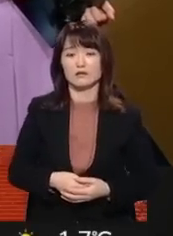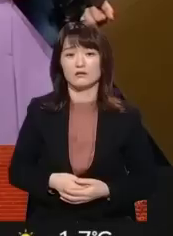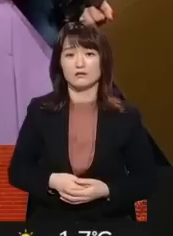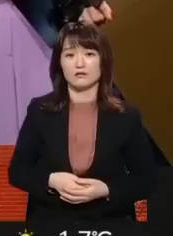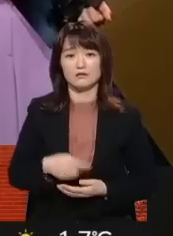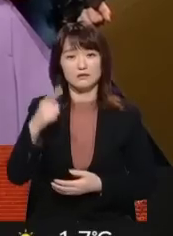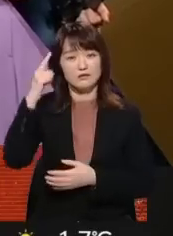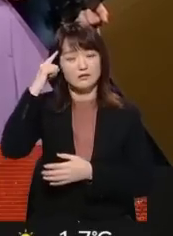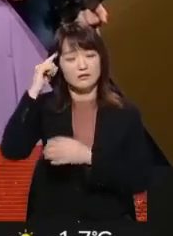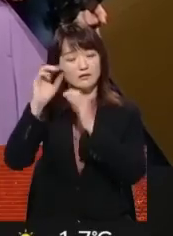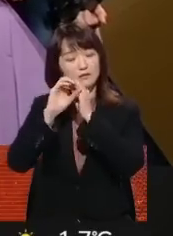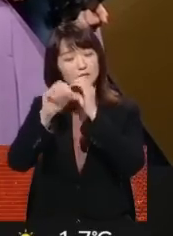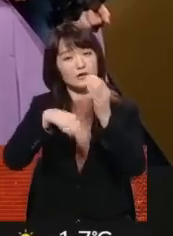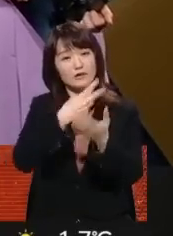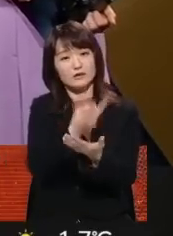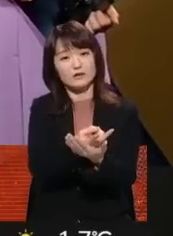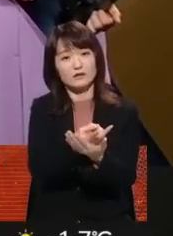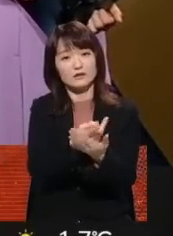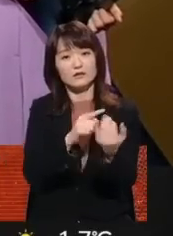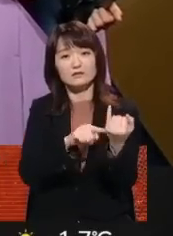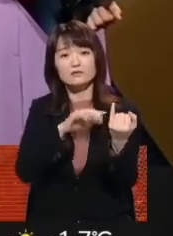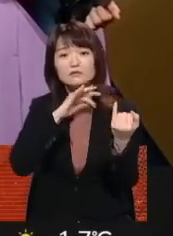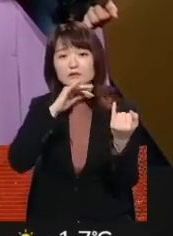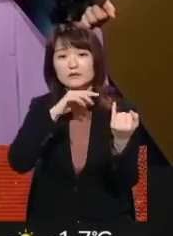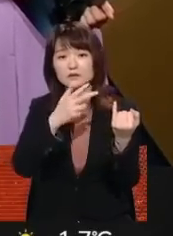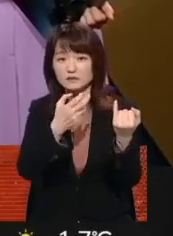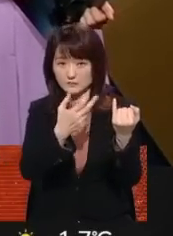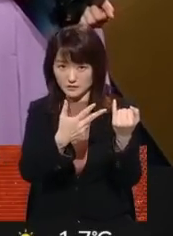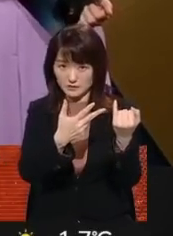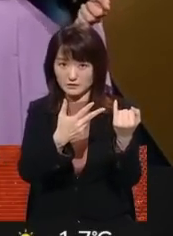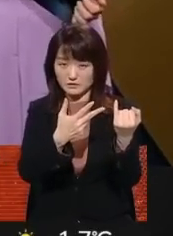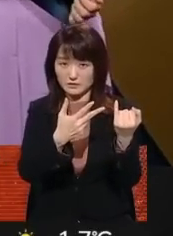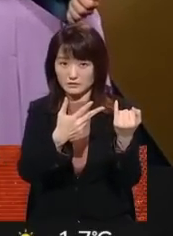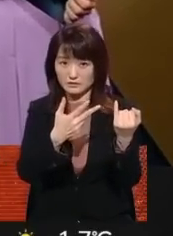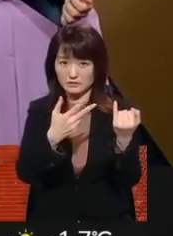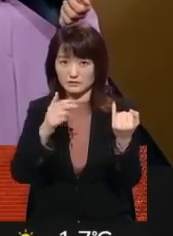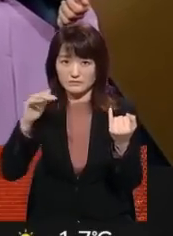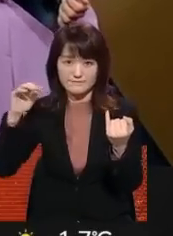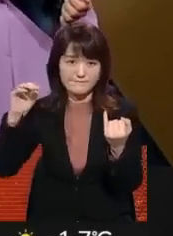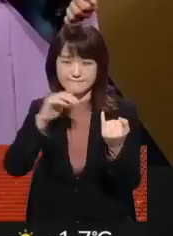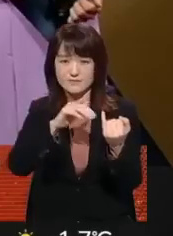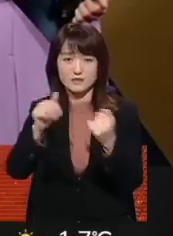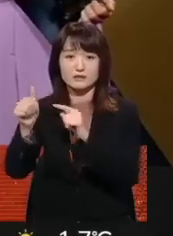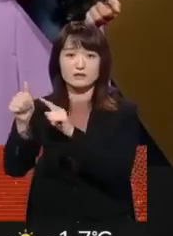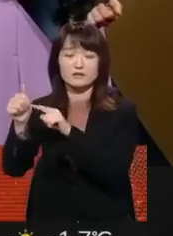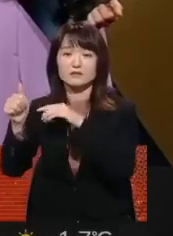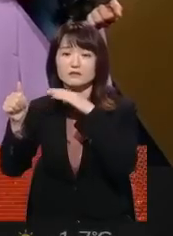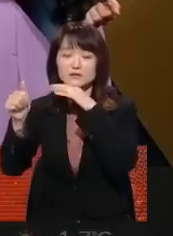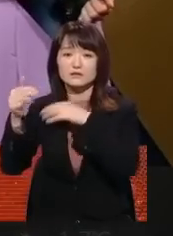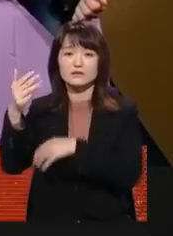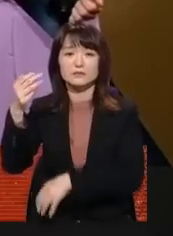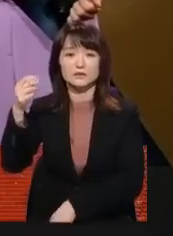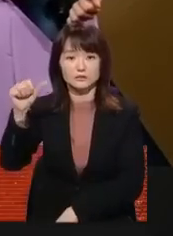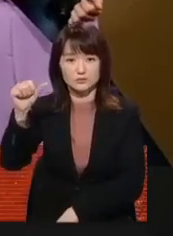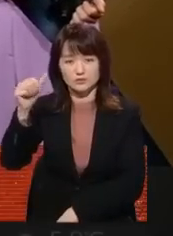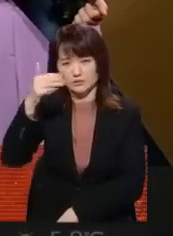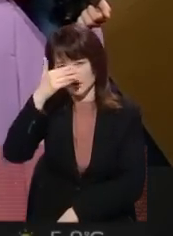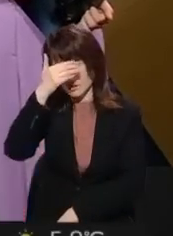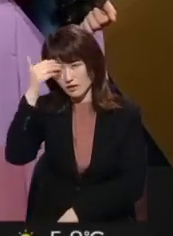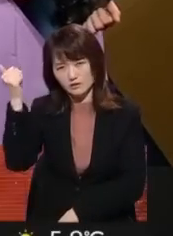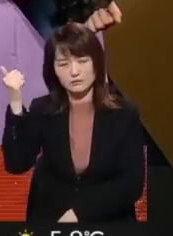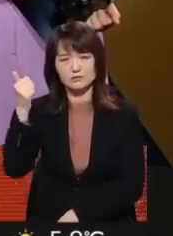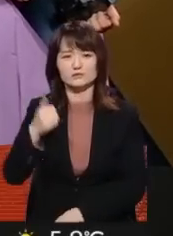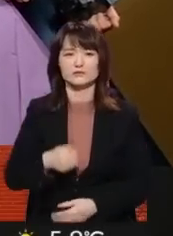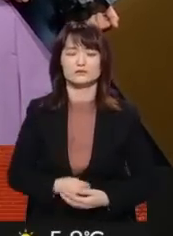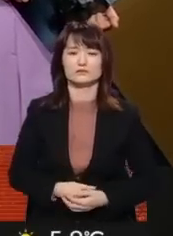정신을 잃고 쓰러진 여성의 나이는 77세 여성을 공격한 남성은 85세에 할아버지였다는